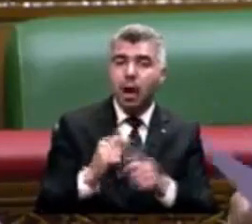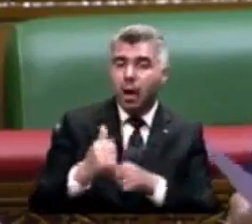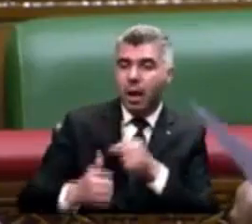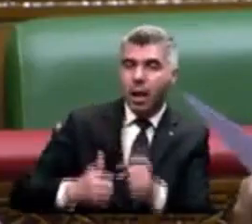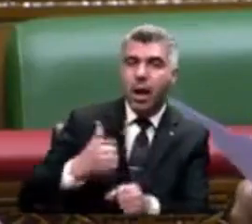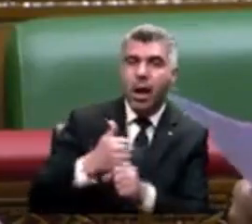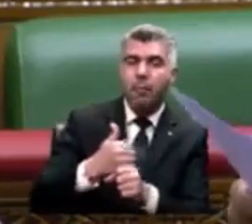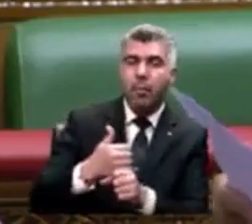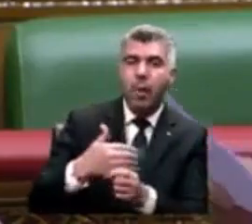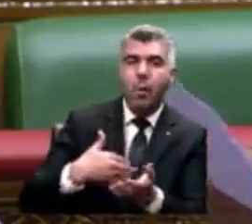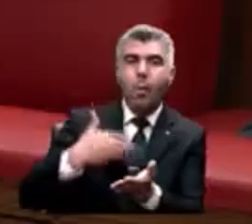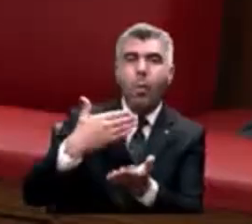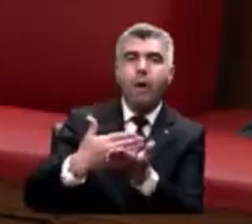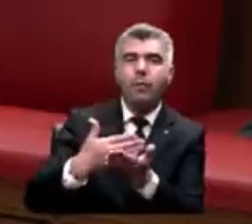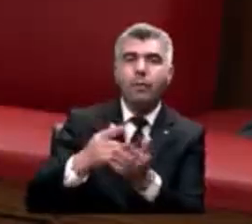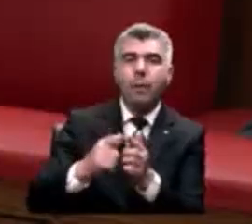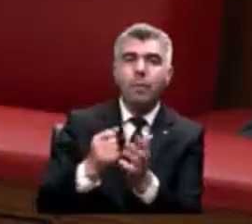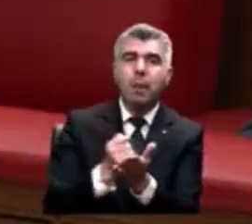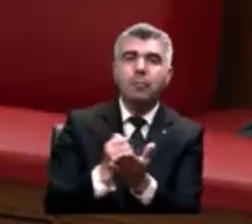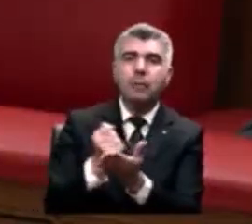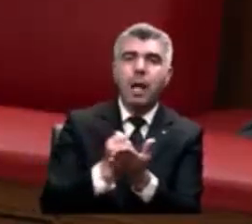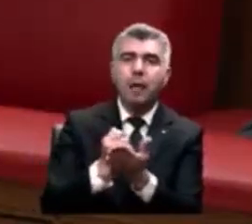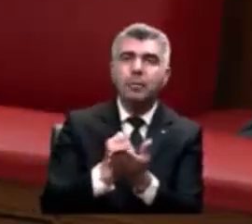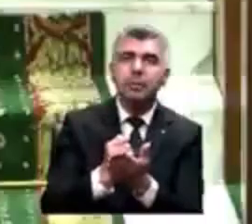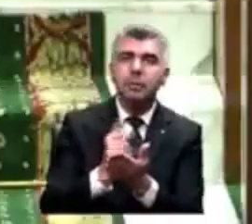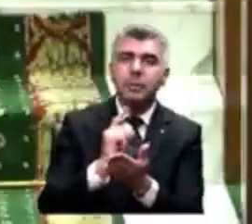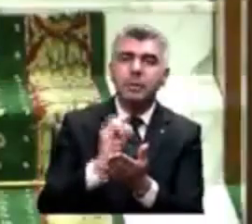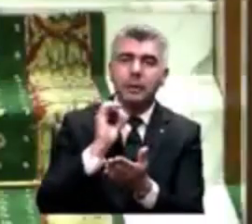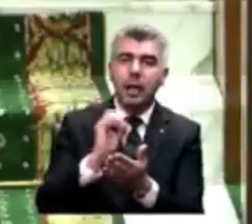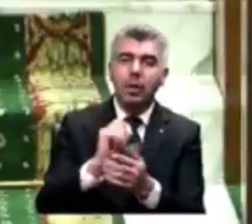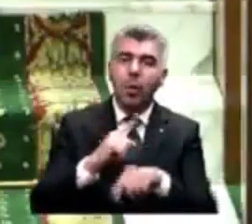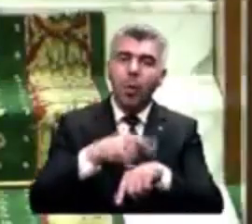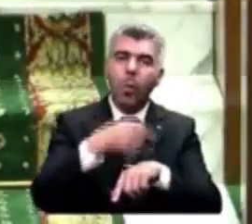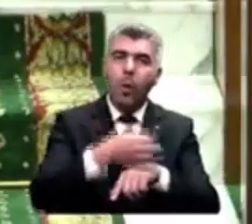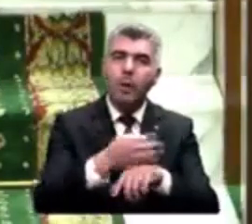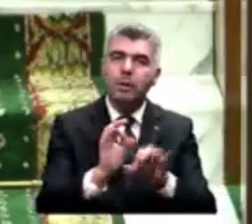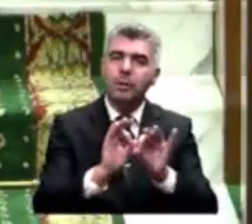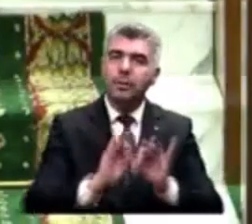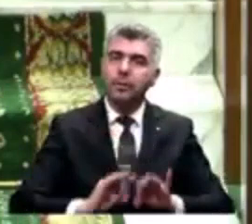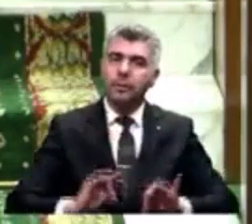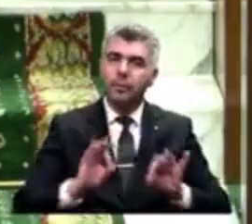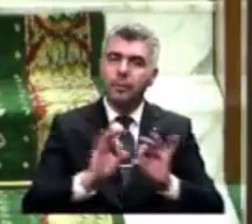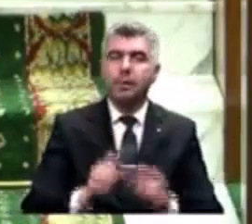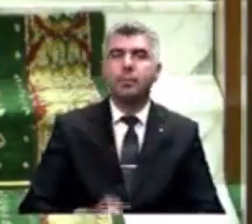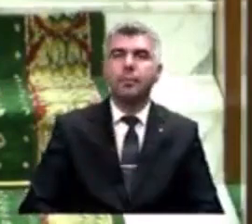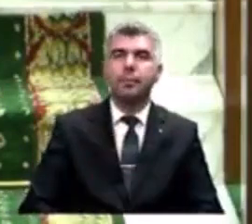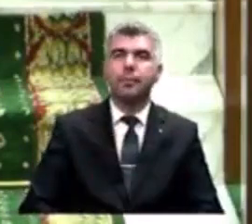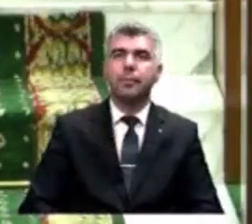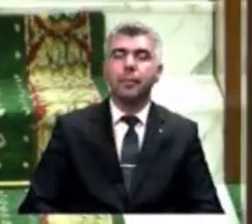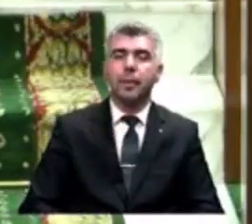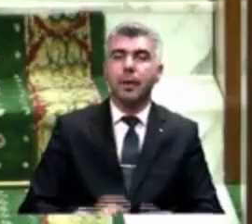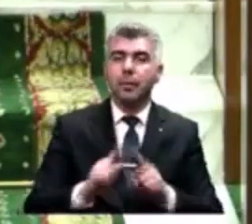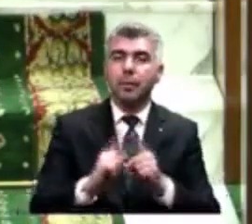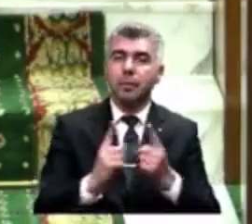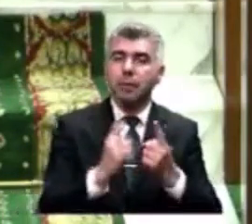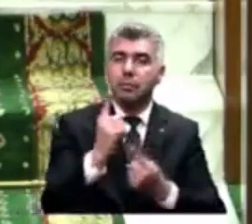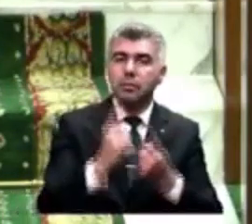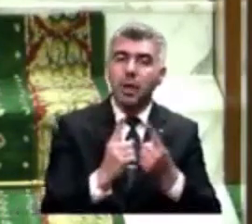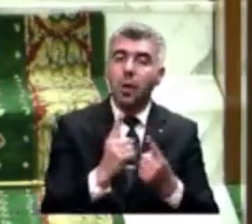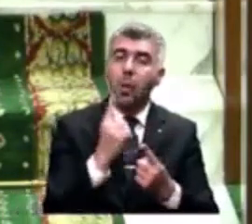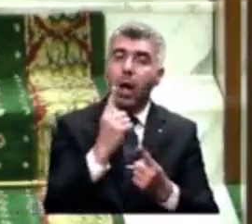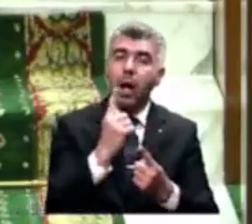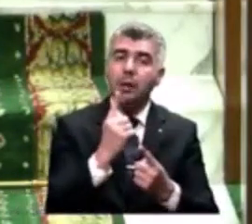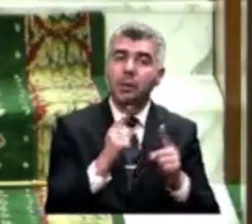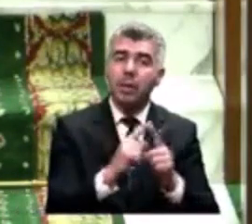الذي سيؤهلها لاجتياز الاختبارات النهائية المجدولة زمنيا، علما أن بعضها لم يتجاوز الدرس الأول من